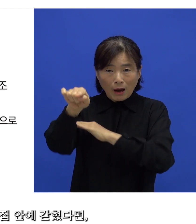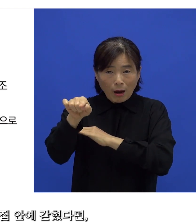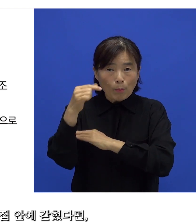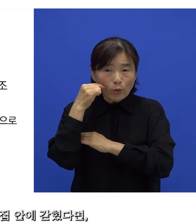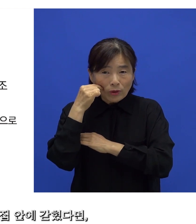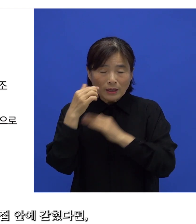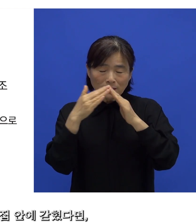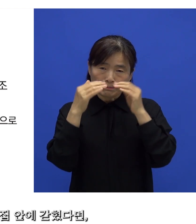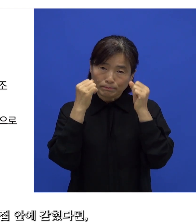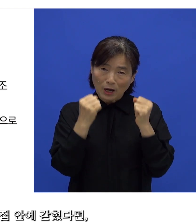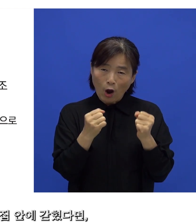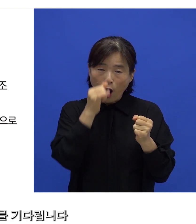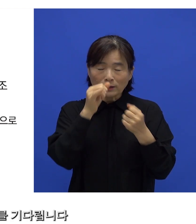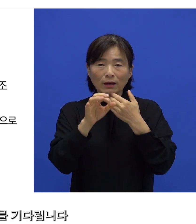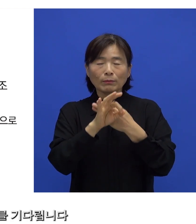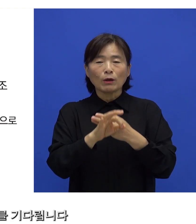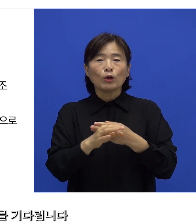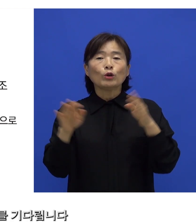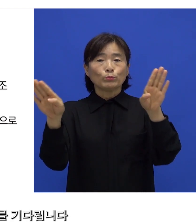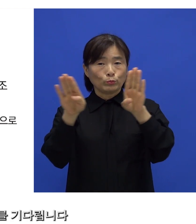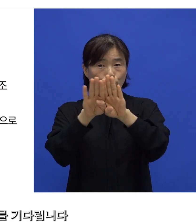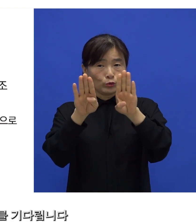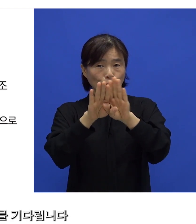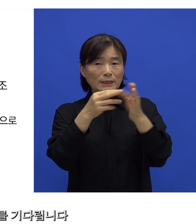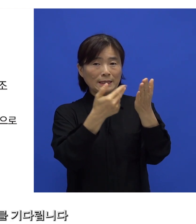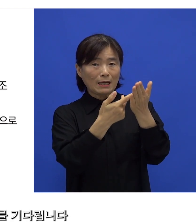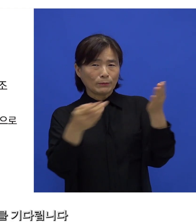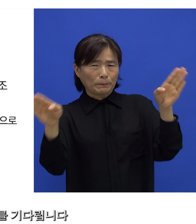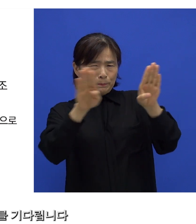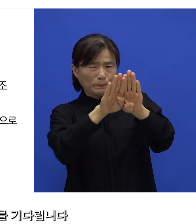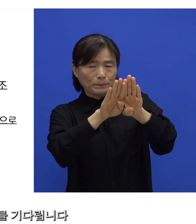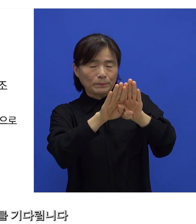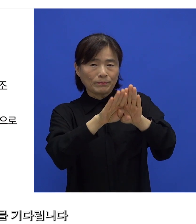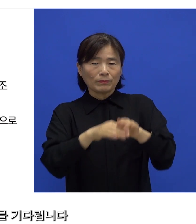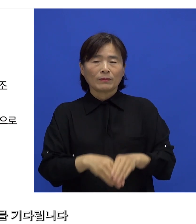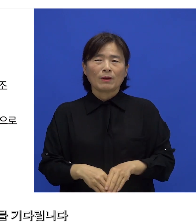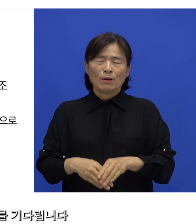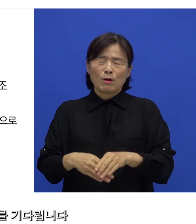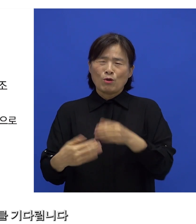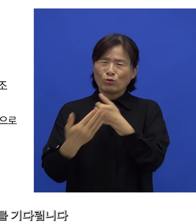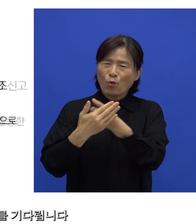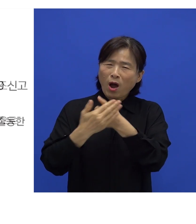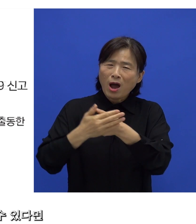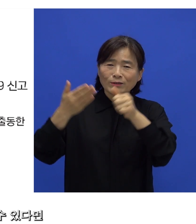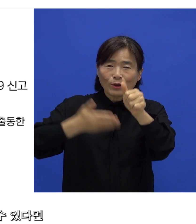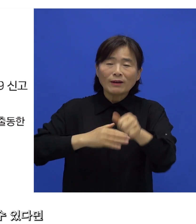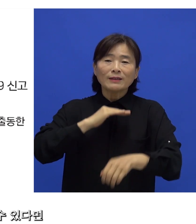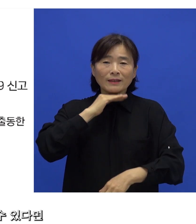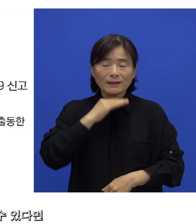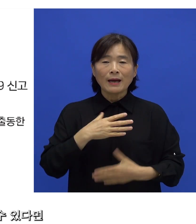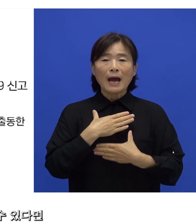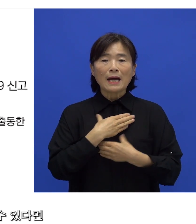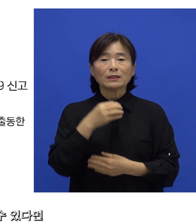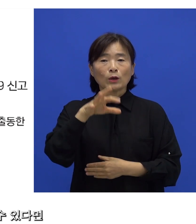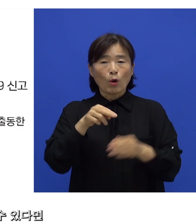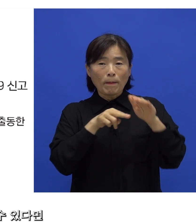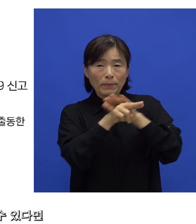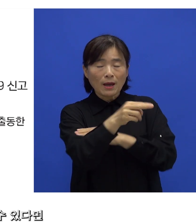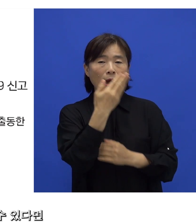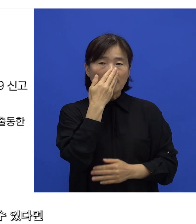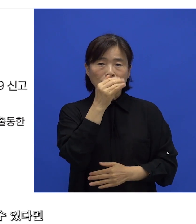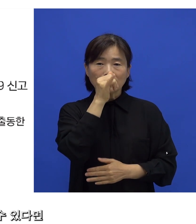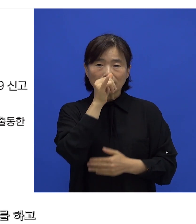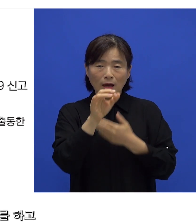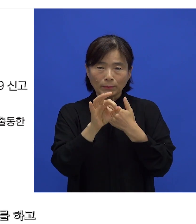집 안에 갇혔다면 문과 창문 틈을 막고 구조를 기다립니다. 안전한 곳으로 피할 수